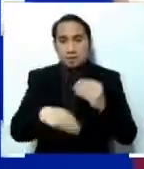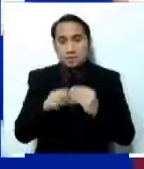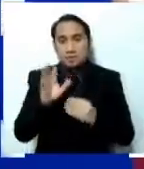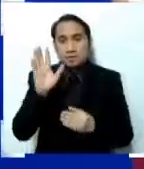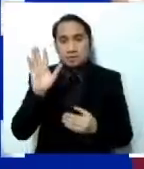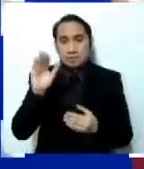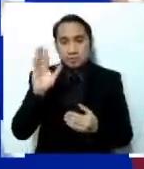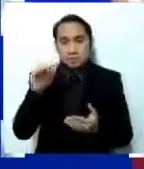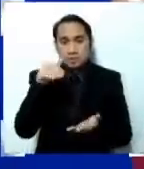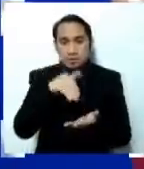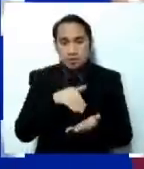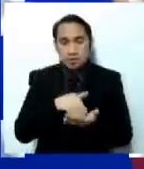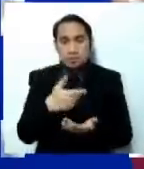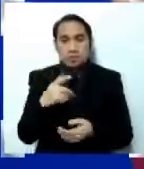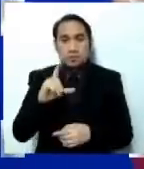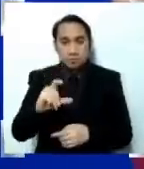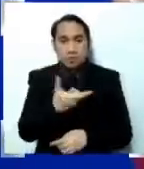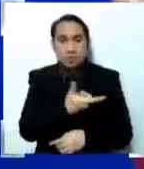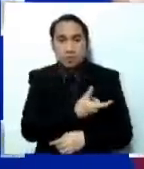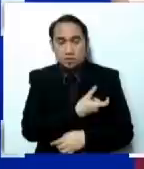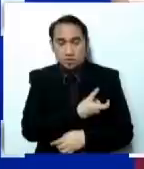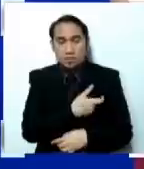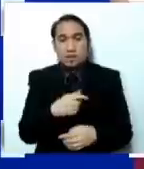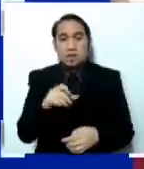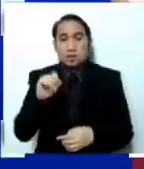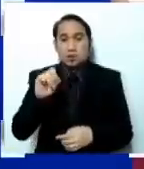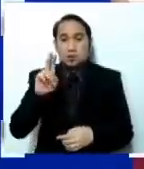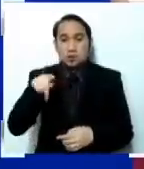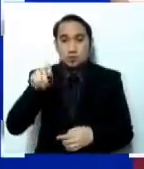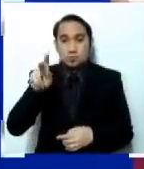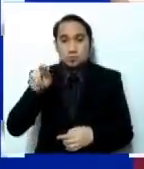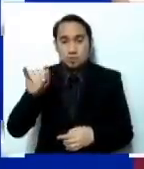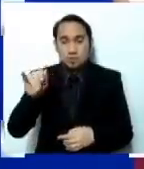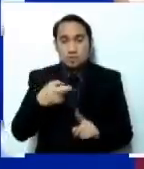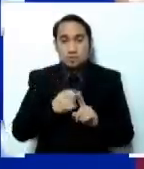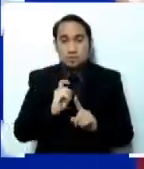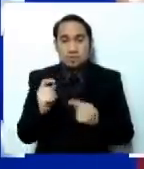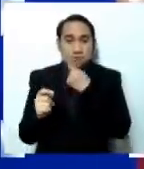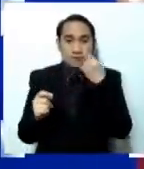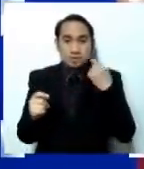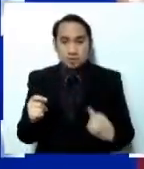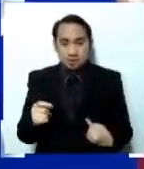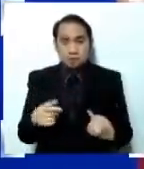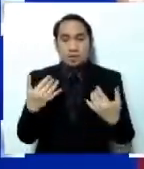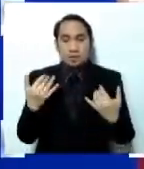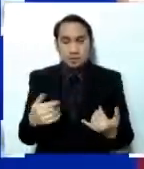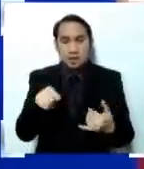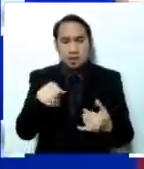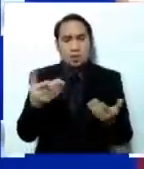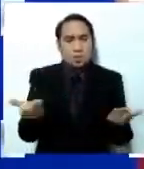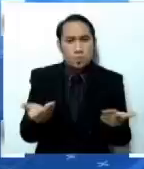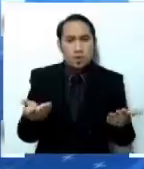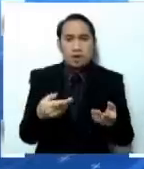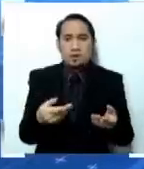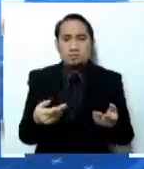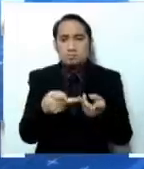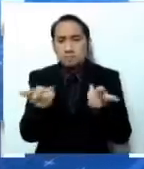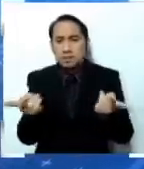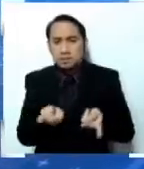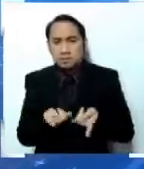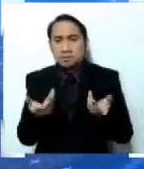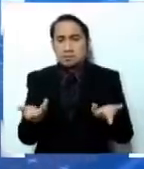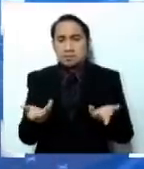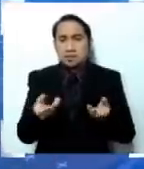doses ng COVID-19 vaccine ng Sputnik V ng Gamaleya mula Russia. Saan mga lugar naman kaya yan mapupunta?